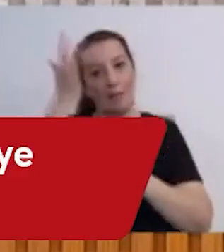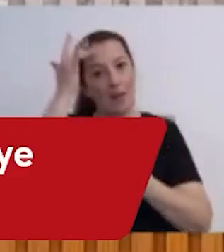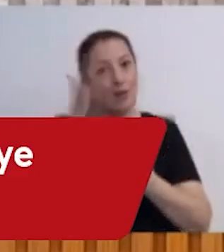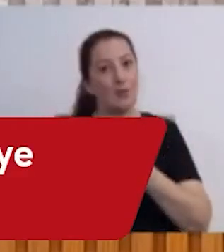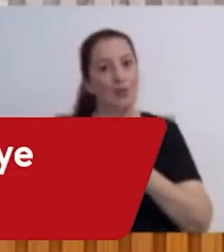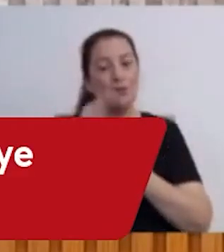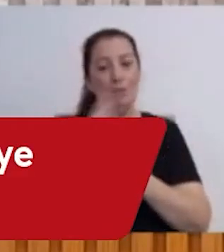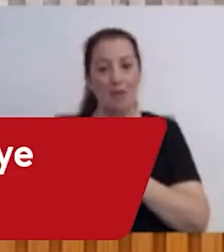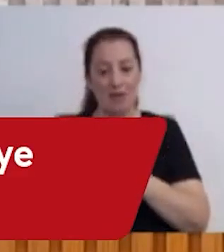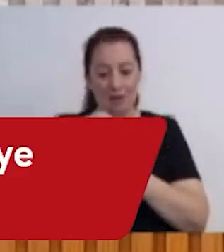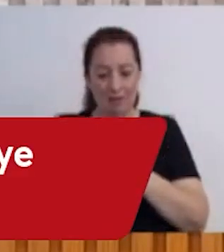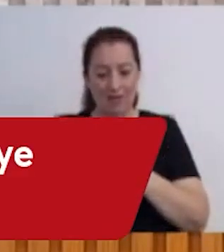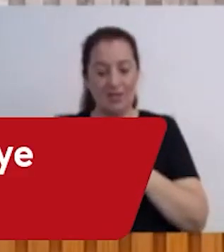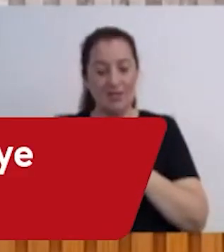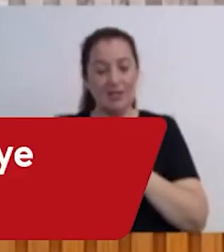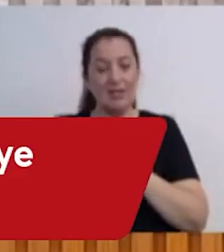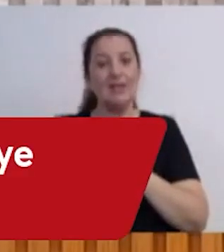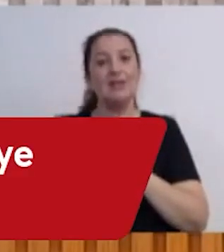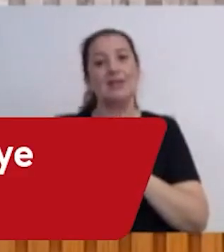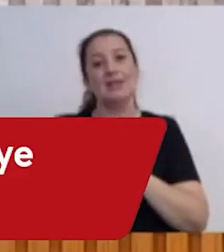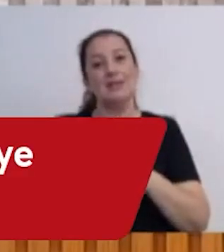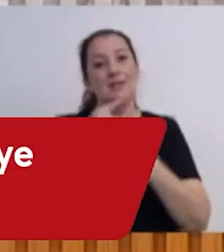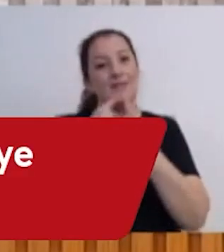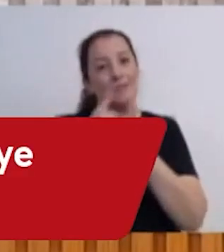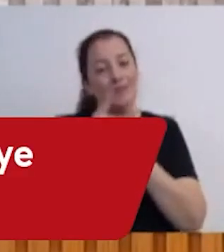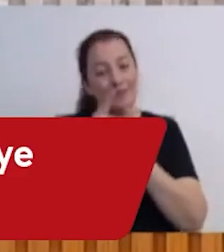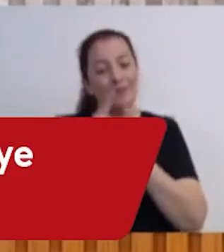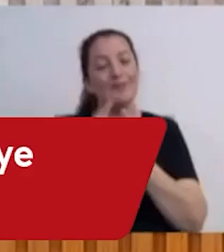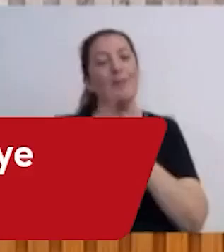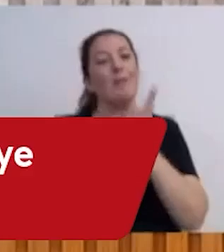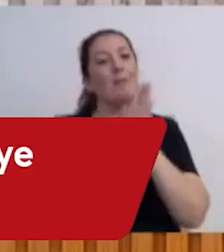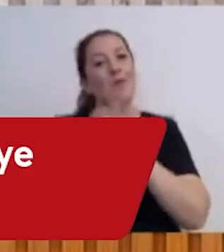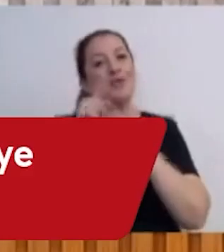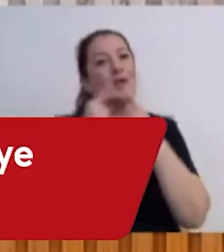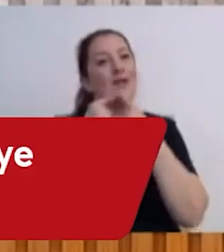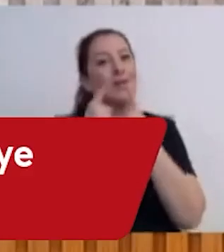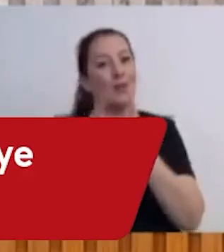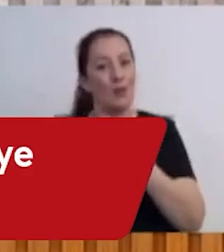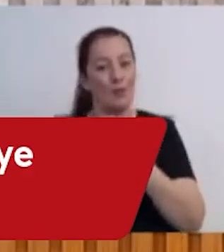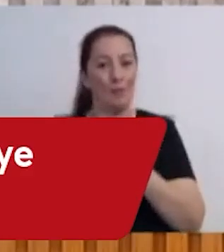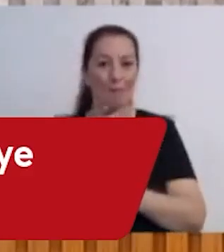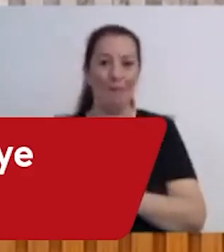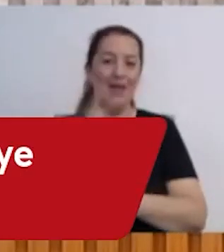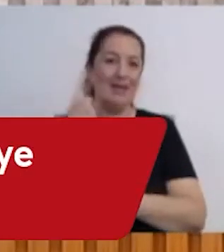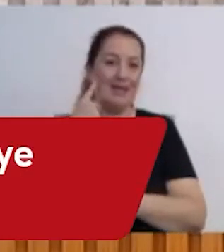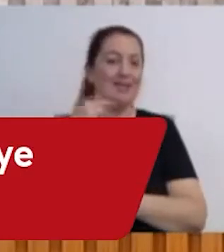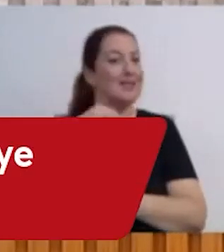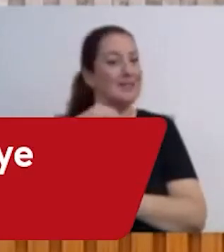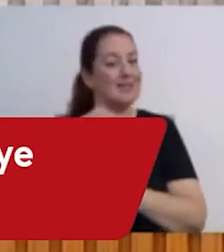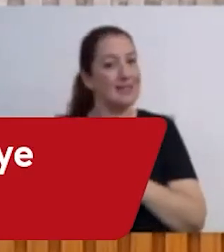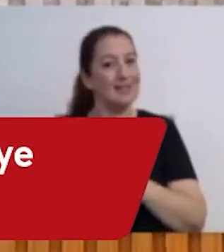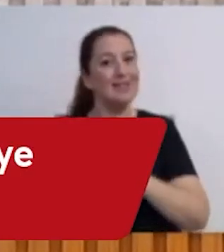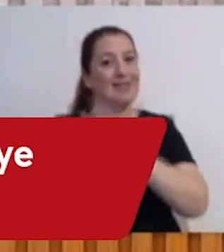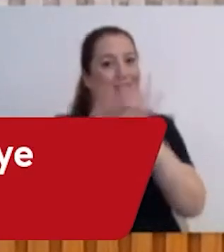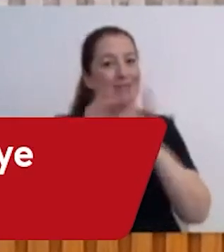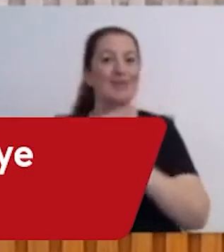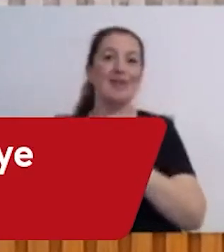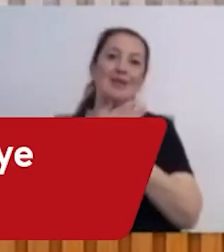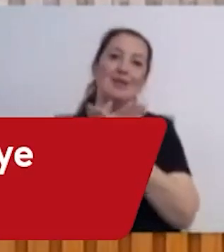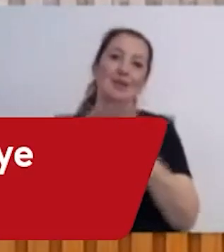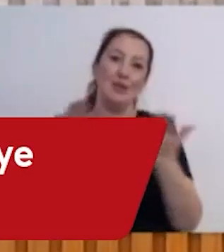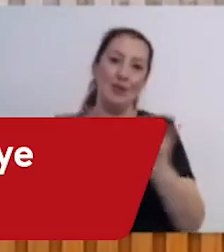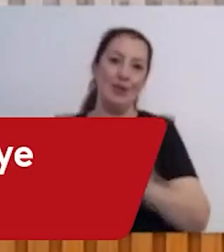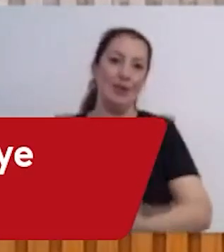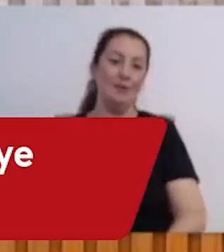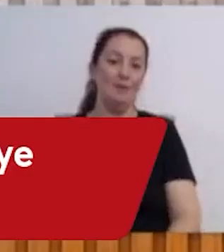Belediye Meclisi'nden temenni ediyorum ve takımımıza başarılar diliyorum. Beni dinlemeye nezaketini gösterdiğiniz için hepinize